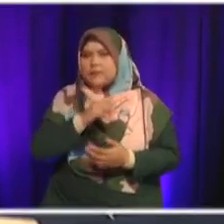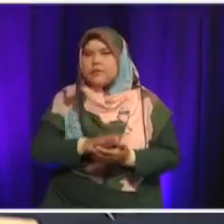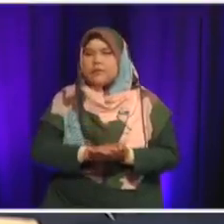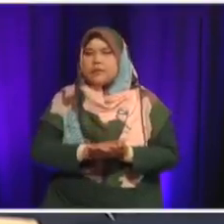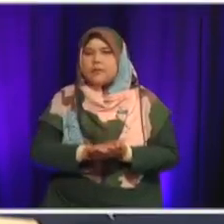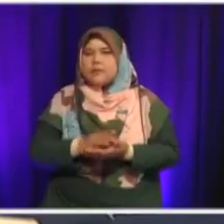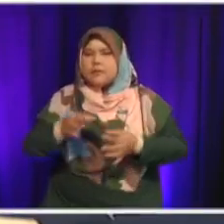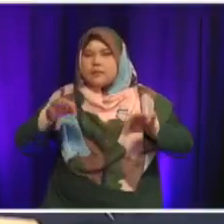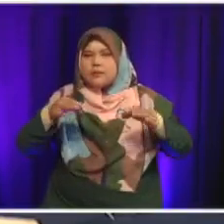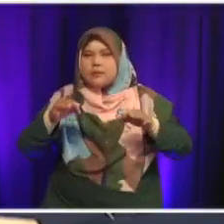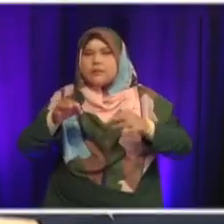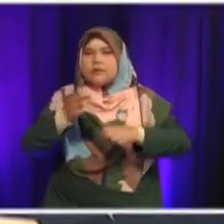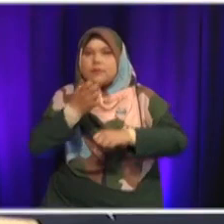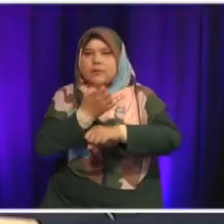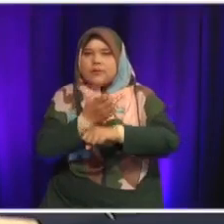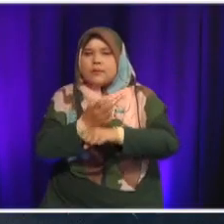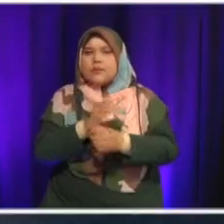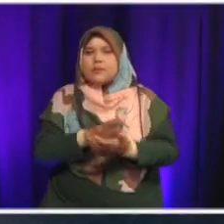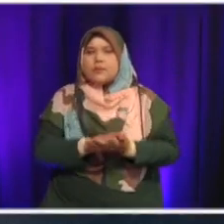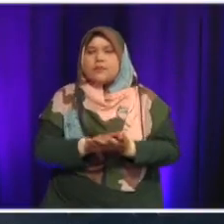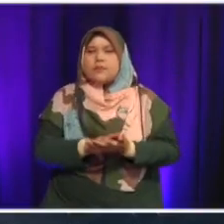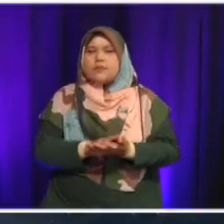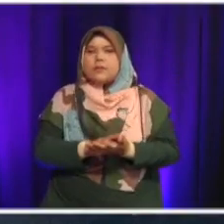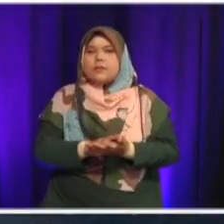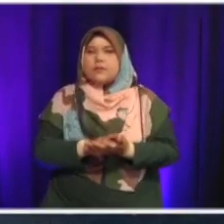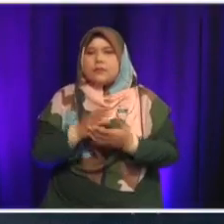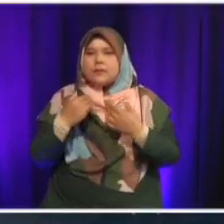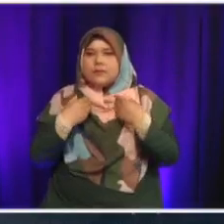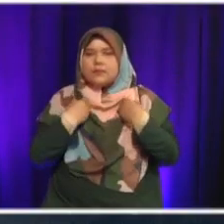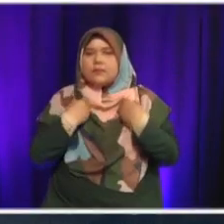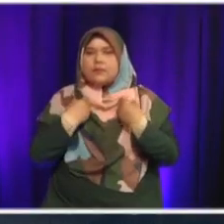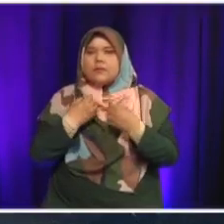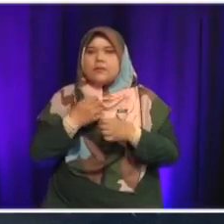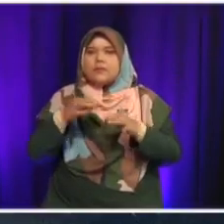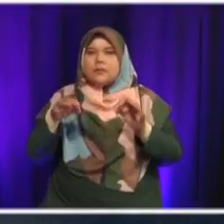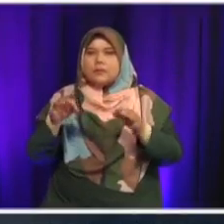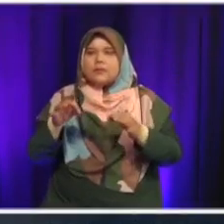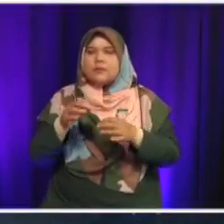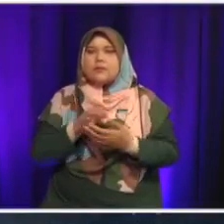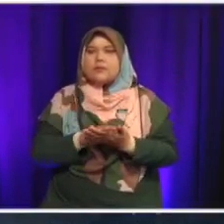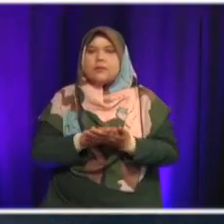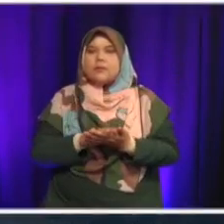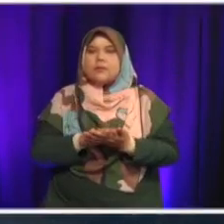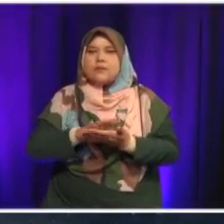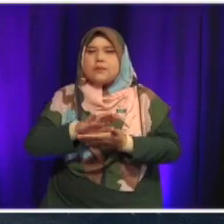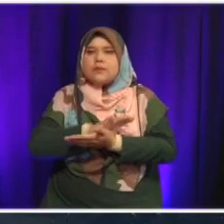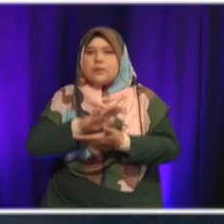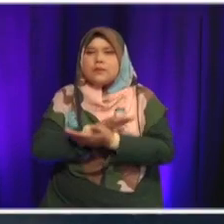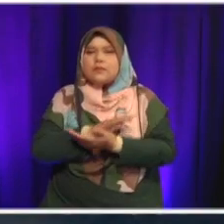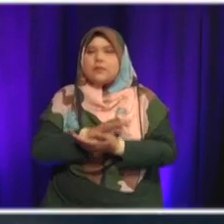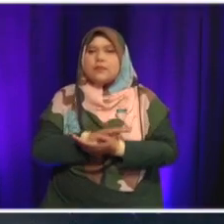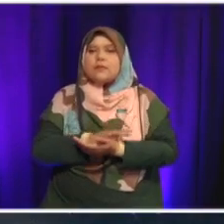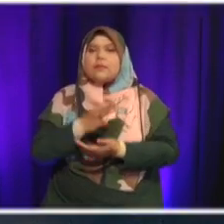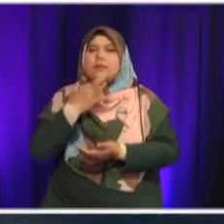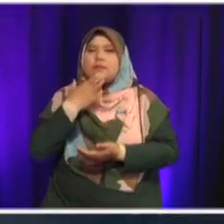emas nih Walaupun di kerajaan emas terdapat juga keranjang yang dijual di pasaran dengan warna yang